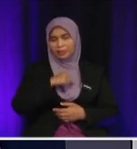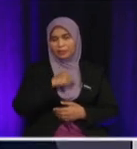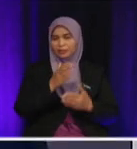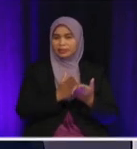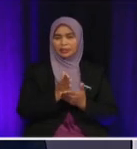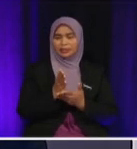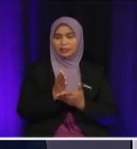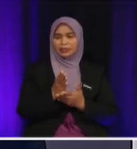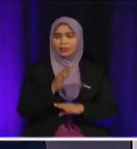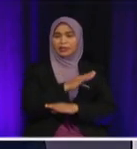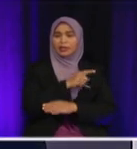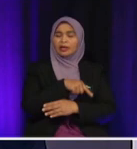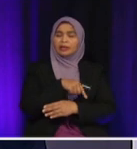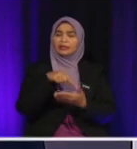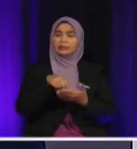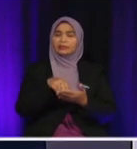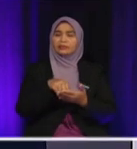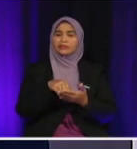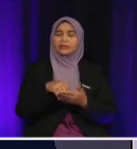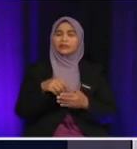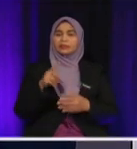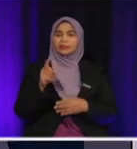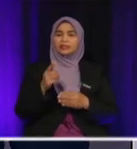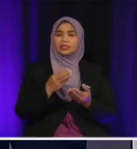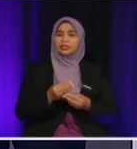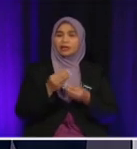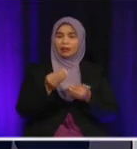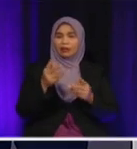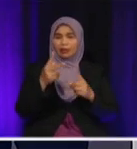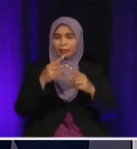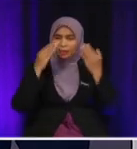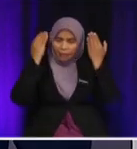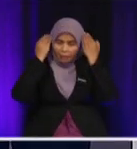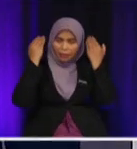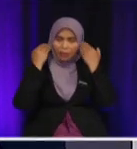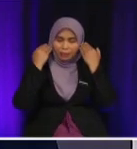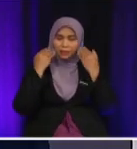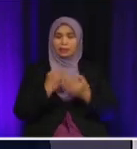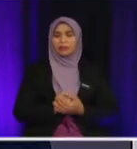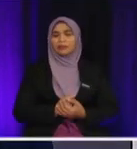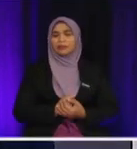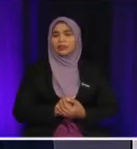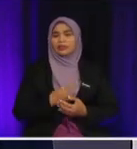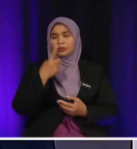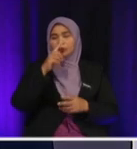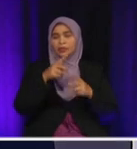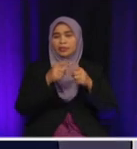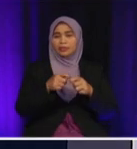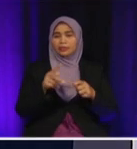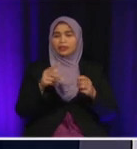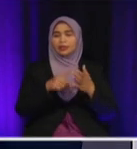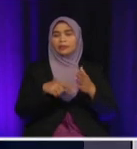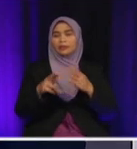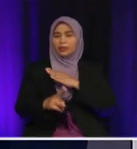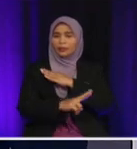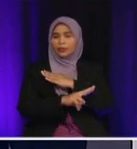juga dia berlakukan. Sebab kita kena serahkan kepada pihak mahkamah ataupun pihak pemerintah untuk menentukan apakah